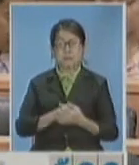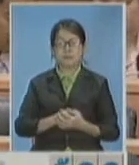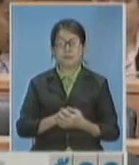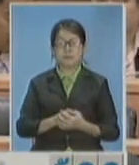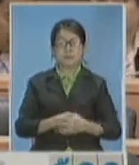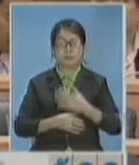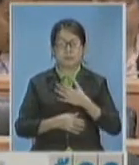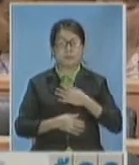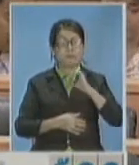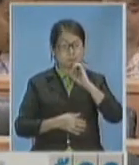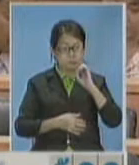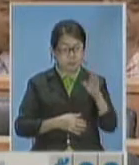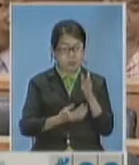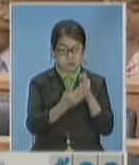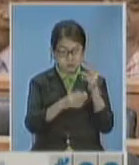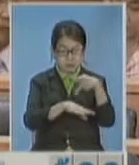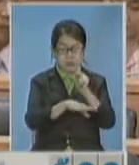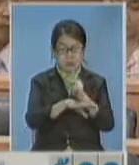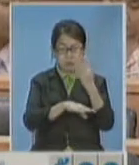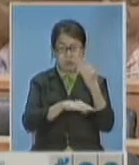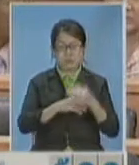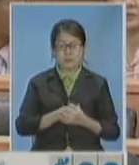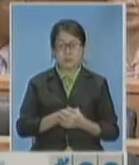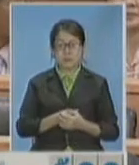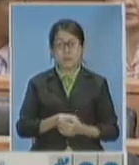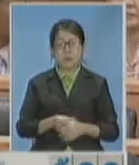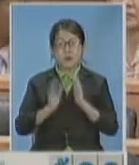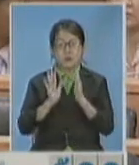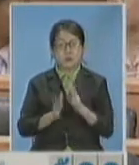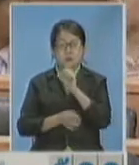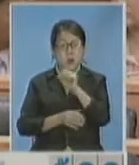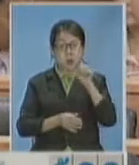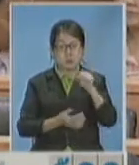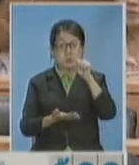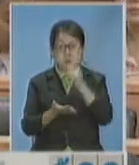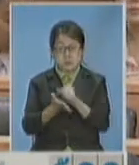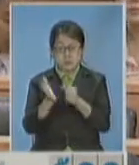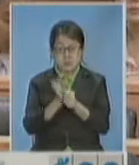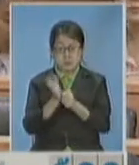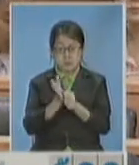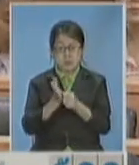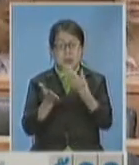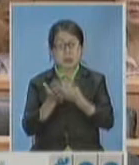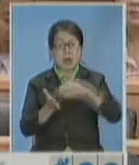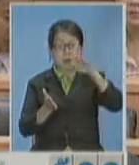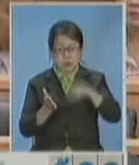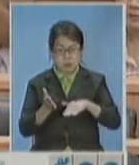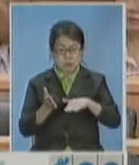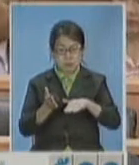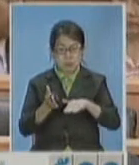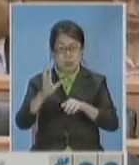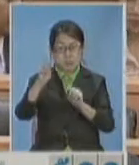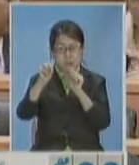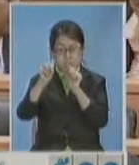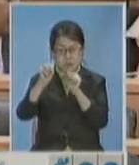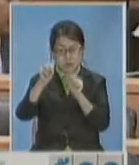ผมเองต้องกราบเรียนท่านประธานผู้แปรยตินะครับปรับลดในรายมาตราแ